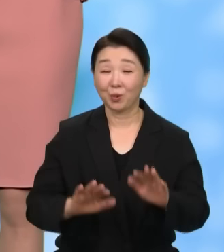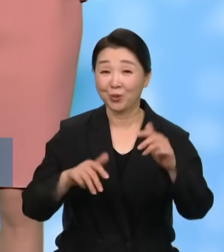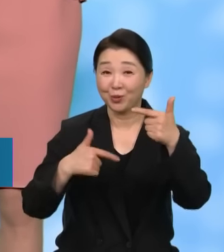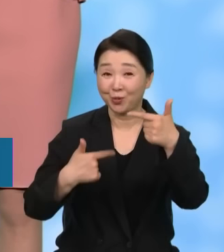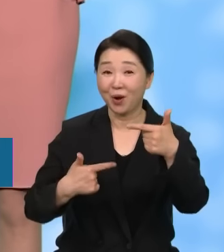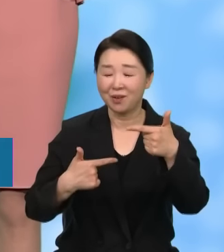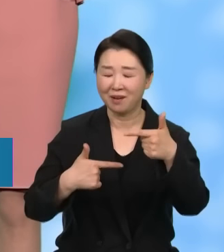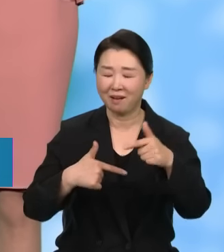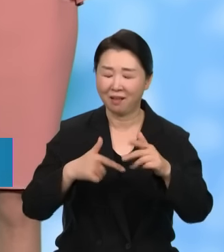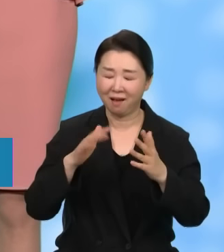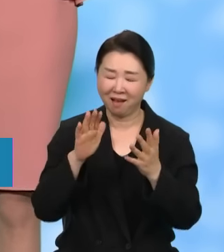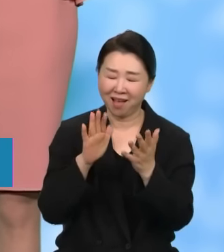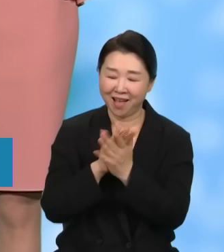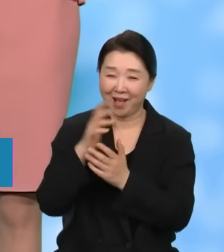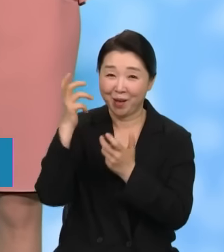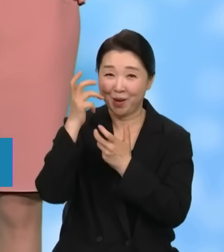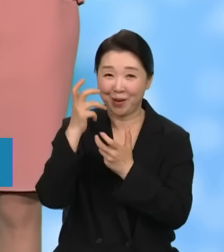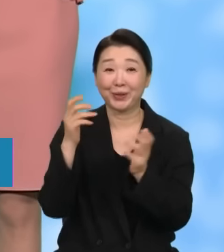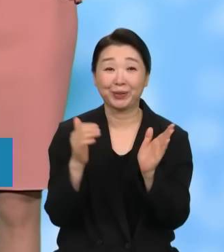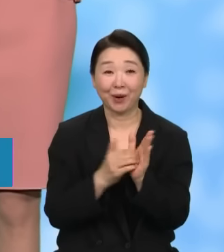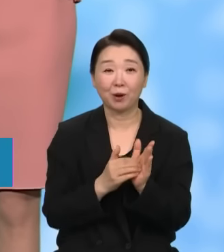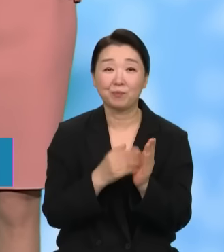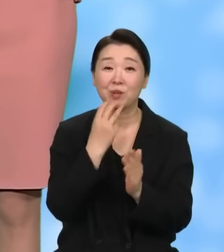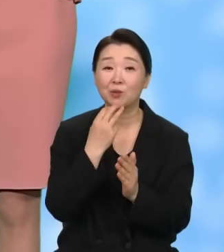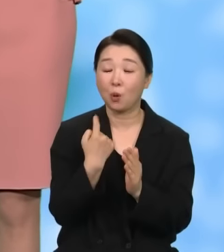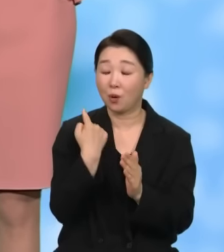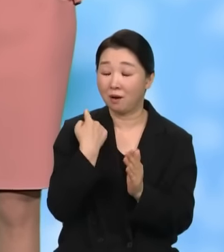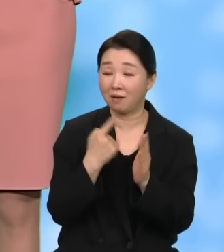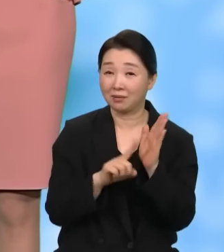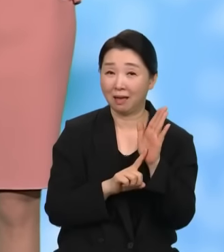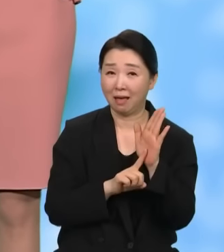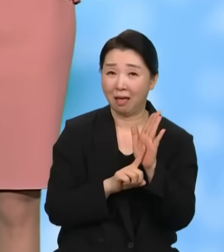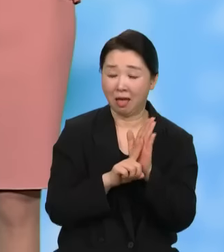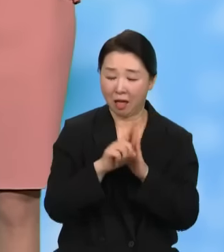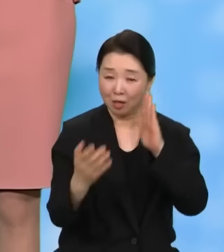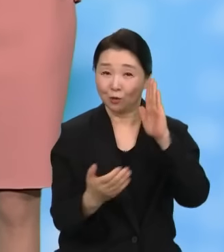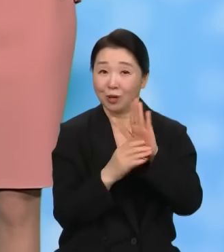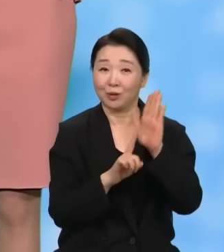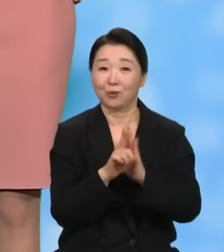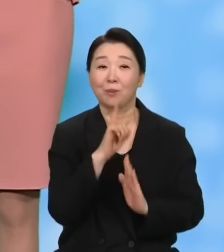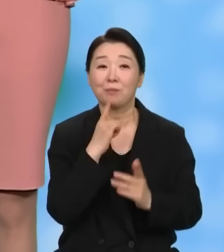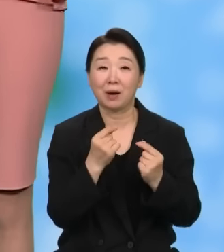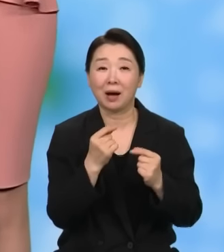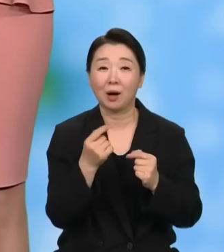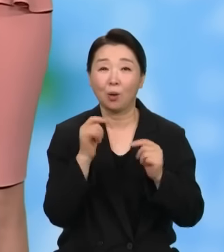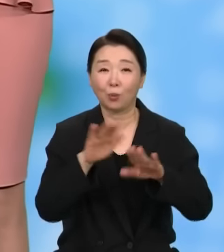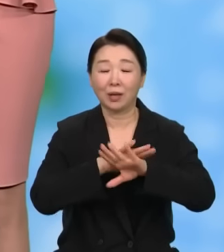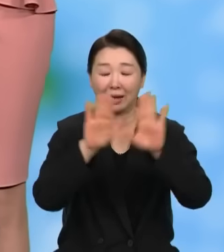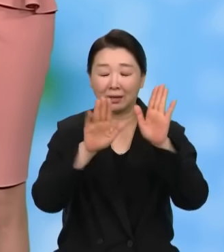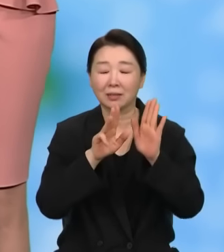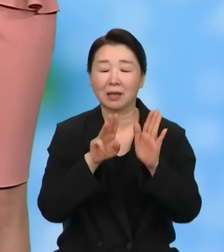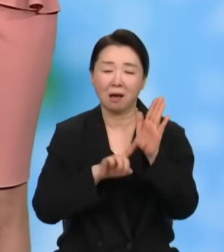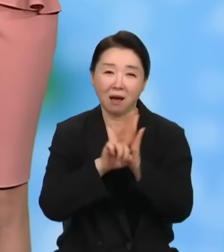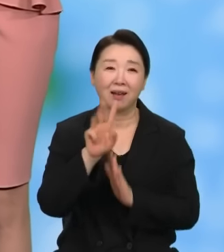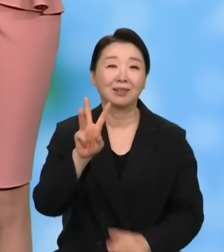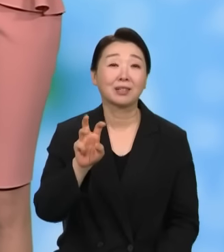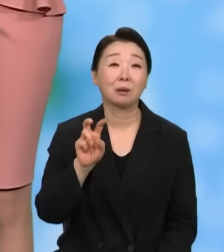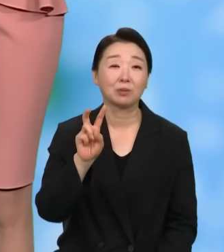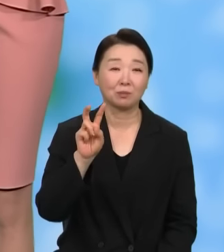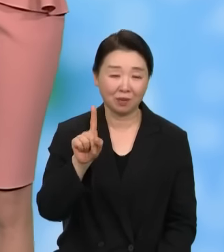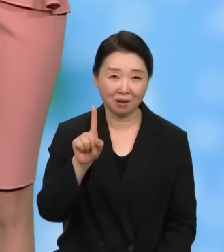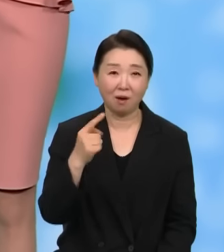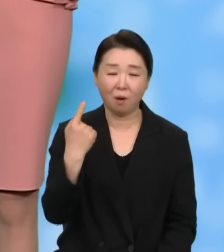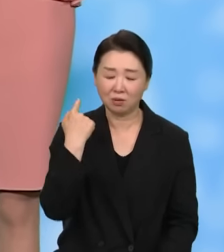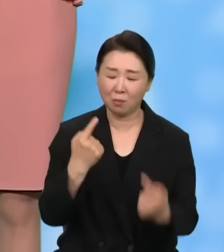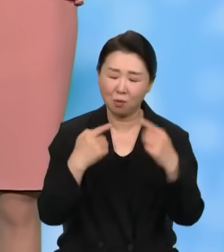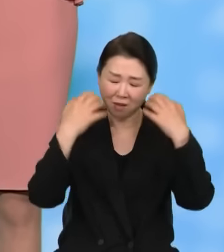상중일인 오늘도 뜨거운 열기가 가득했습니다. 서울은 어제 올해 최고 기온을 기록했는데 오늘은 한낮에 31도를 넘어서면서